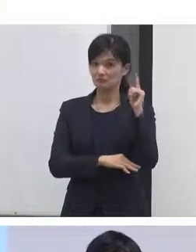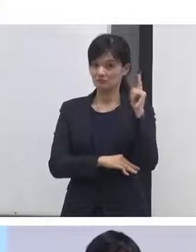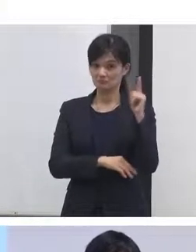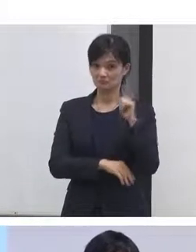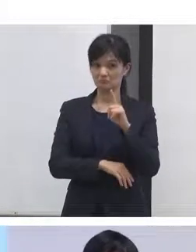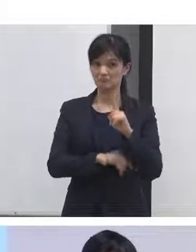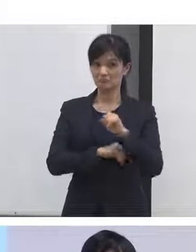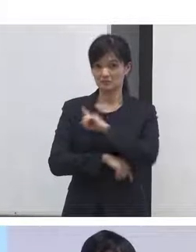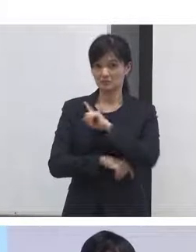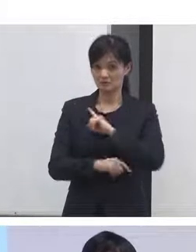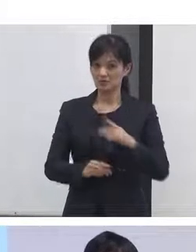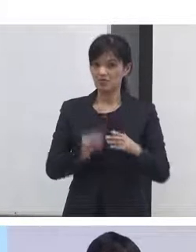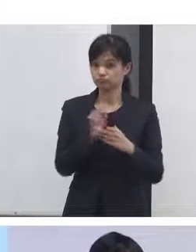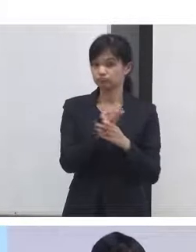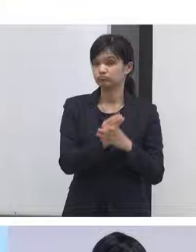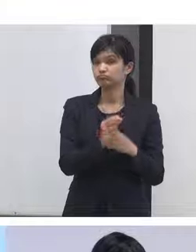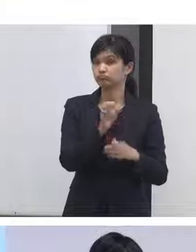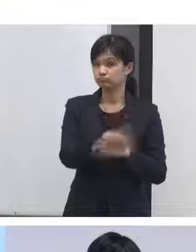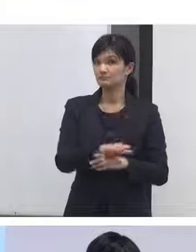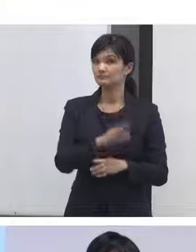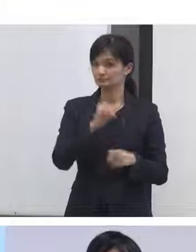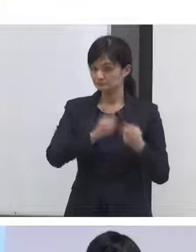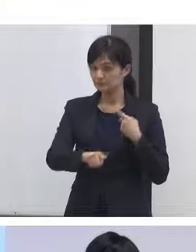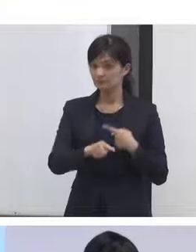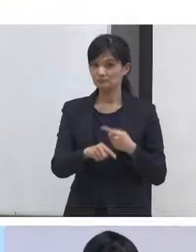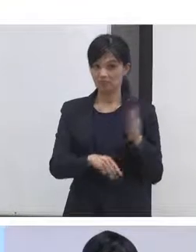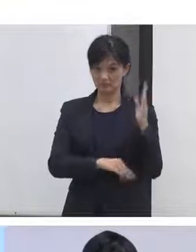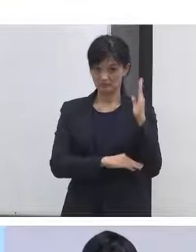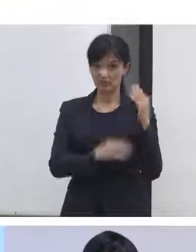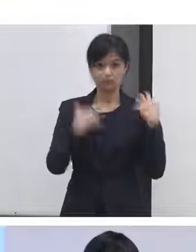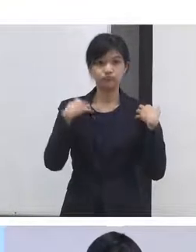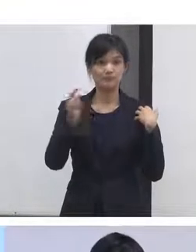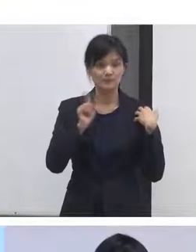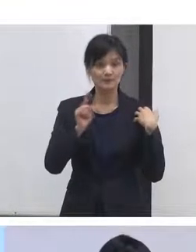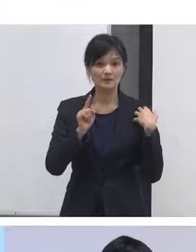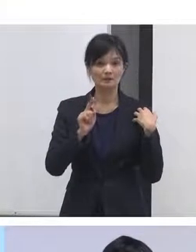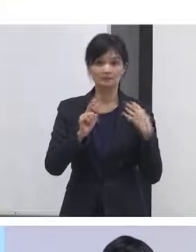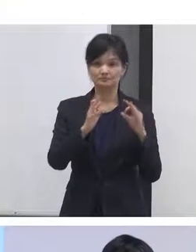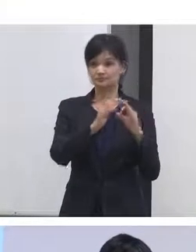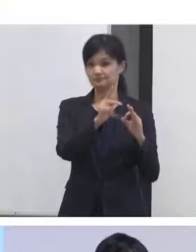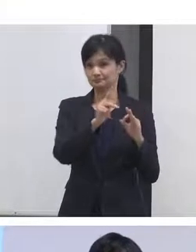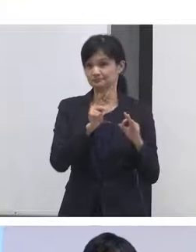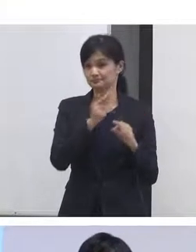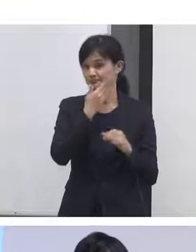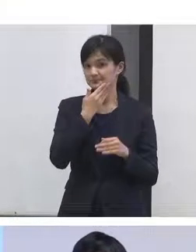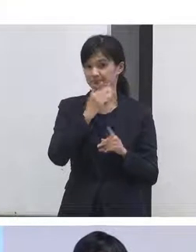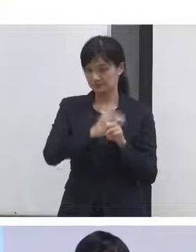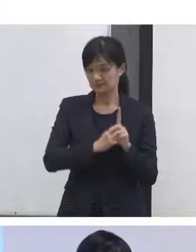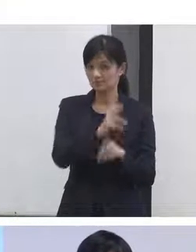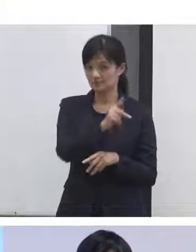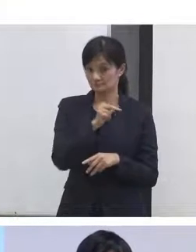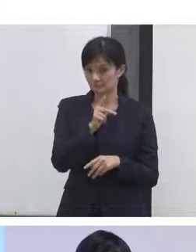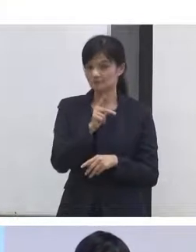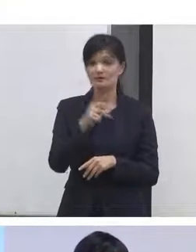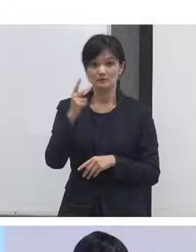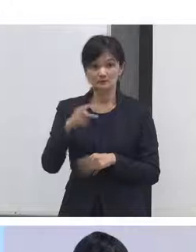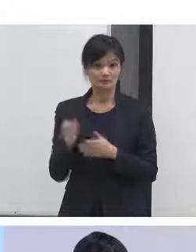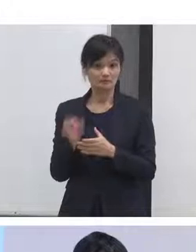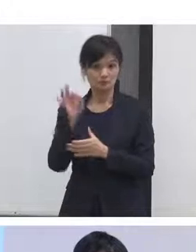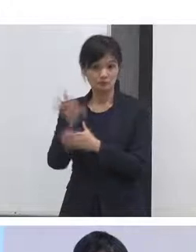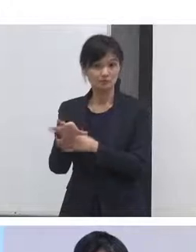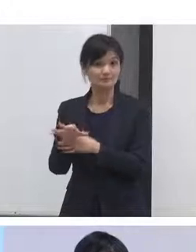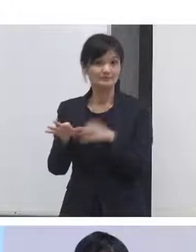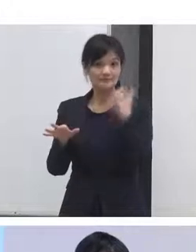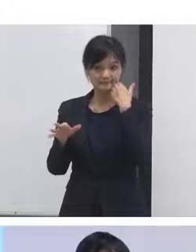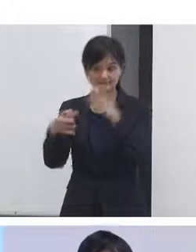政府应该只有两个做法，一个做法是借贷，用较低利率借贷， 另一个做法是他只投资给愿意